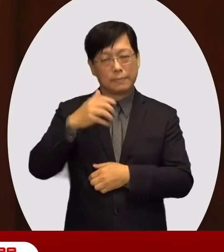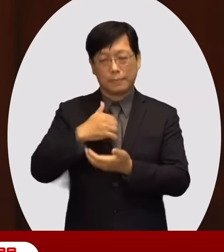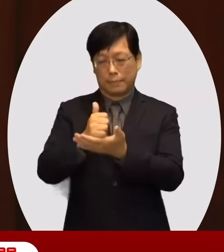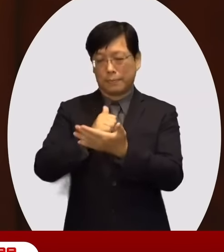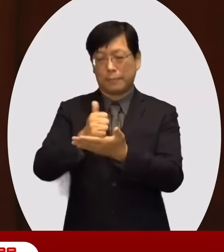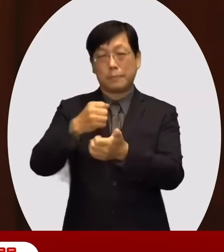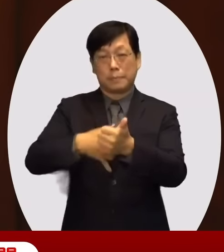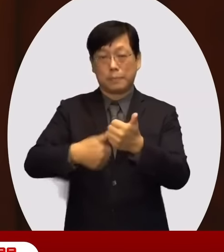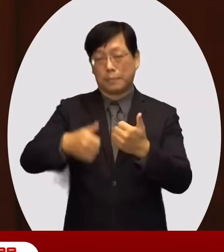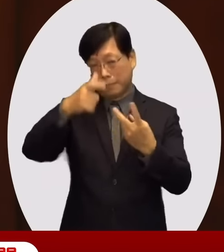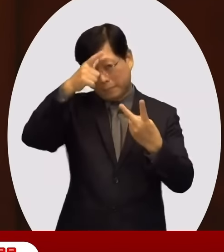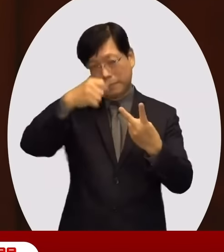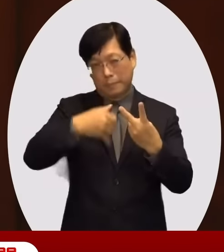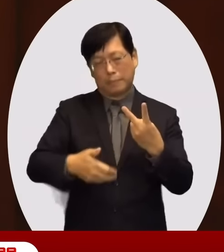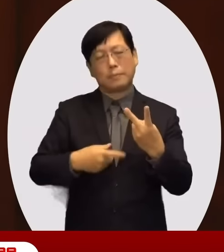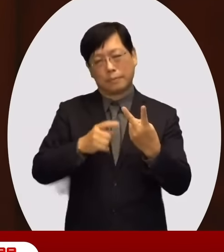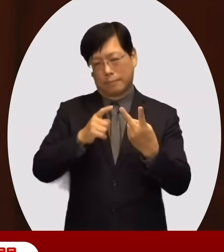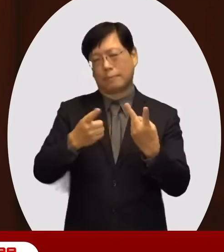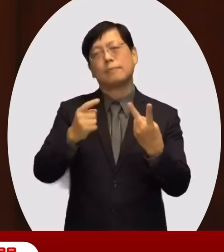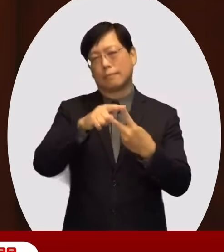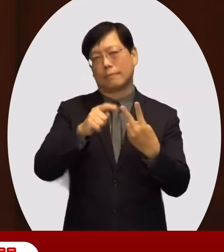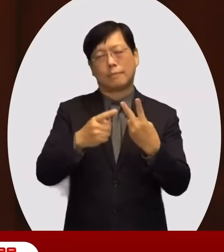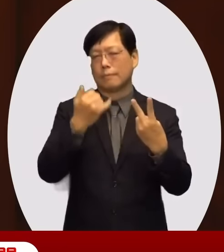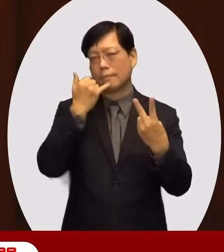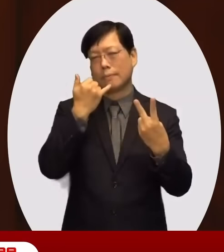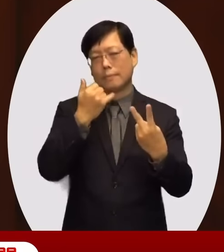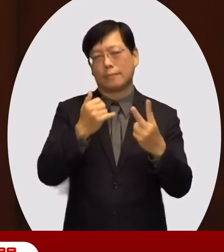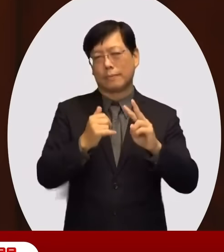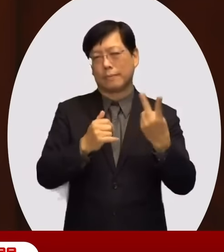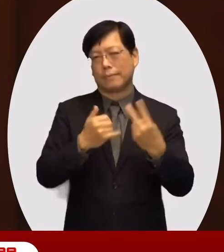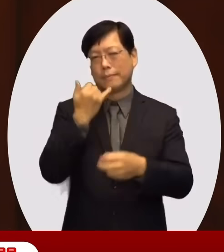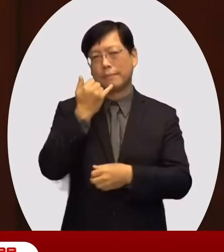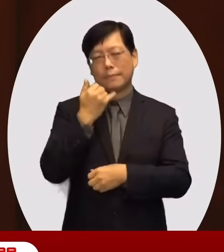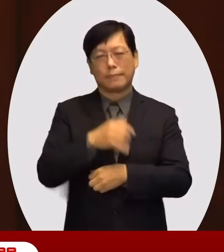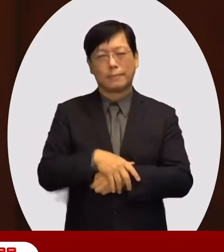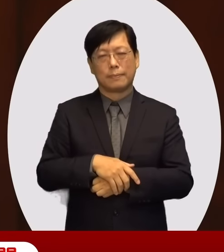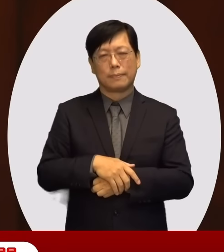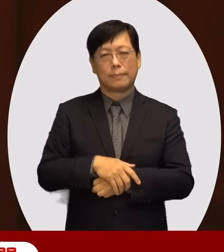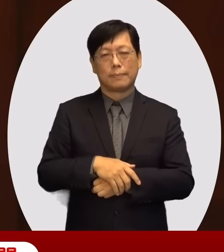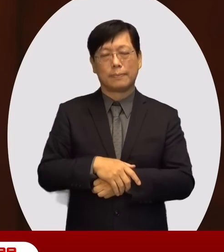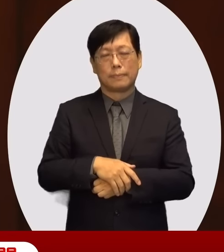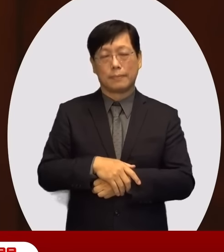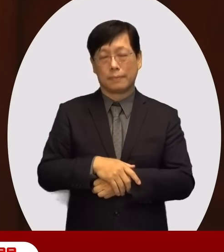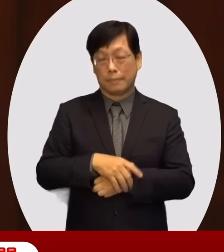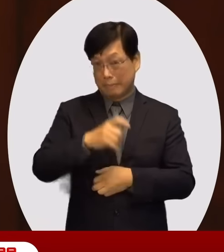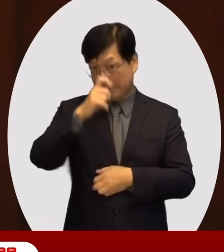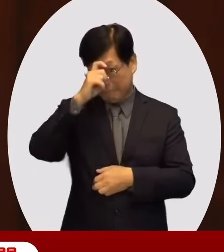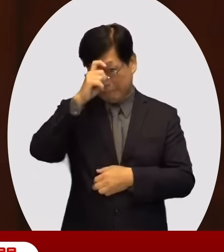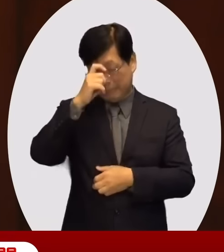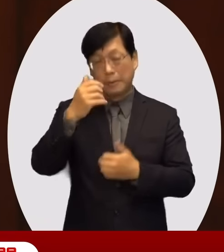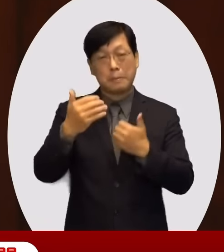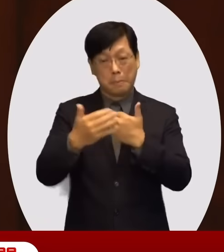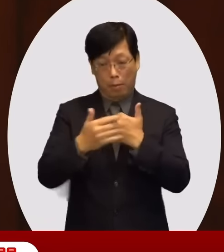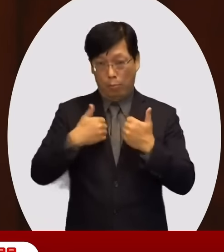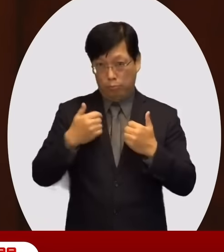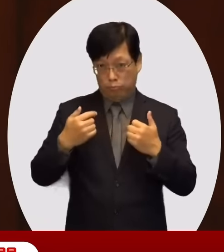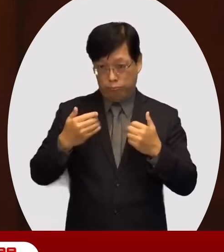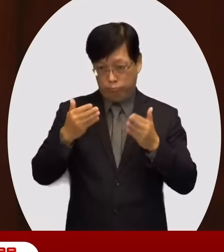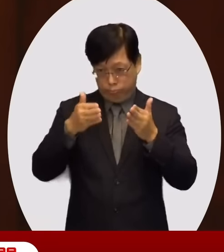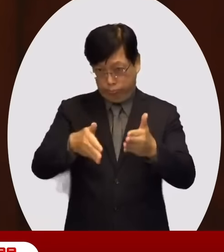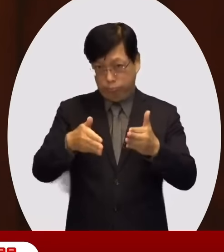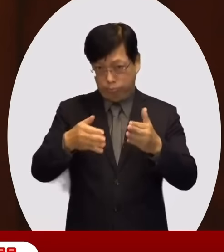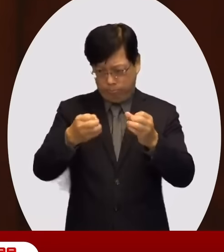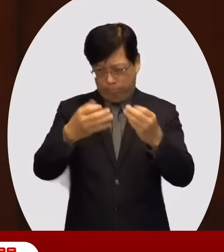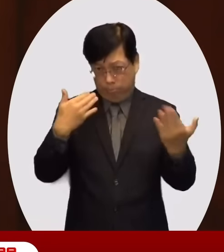委员或者是黄委员要回答都可以哈。为了要让我们的辩论聚焦，所以我